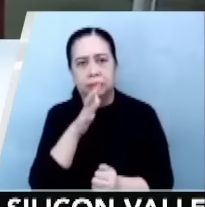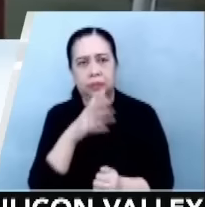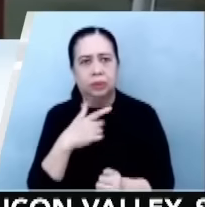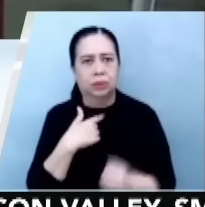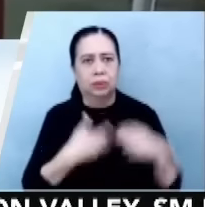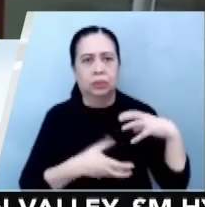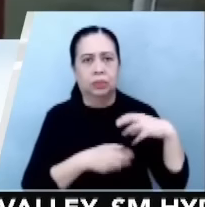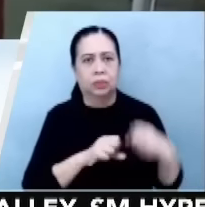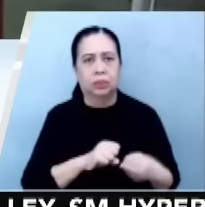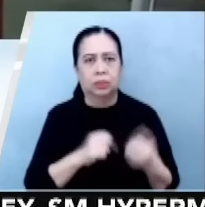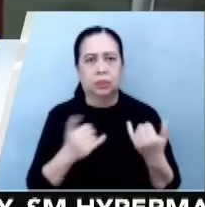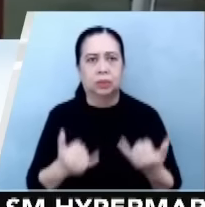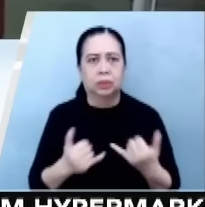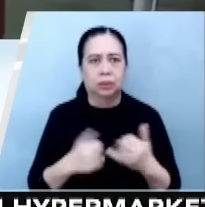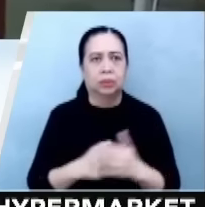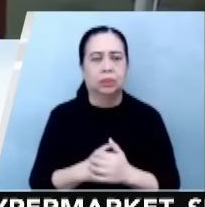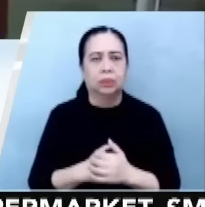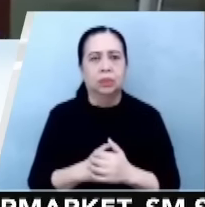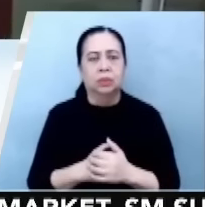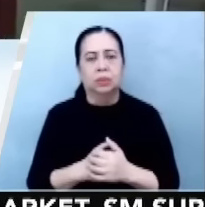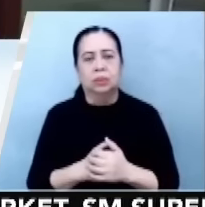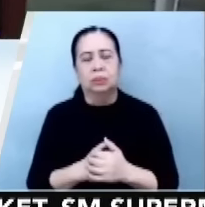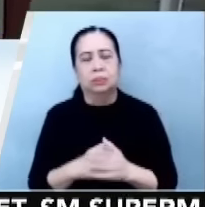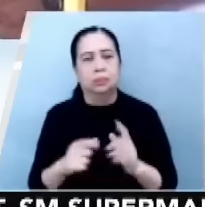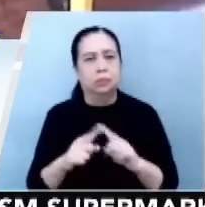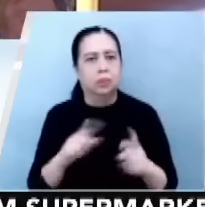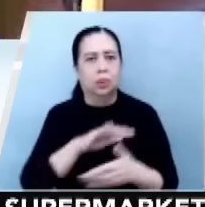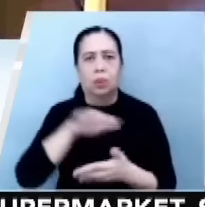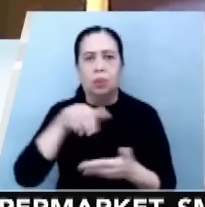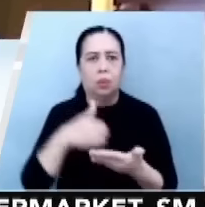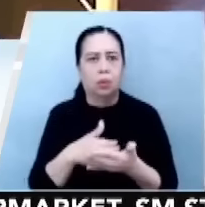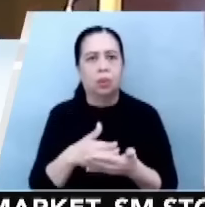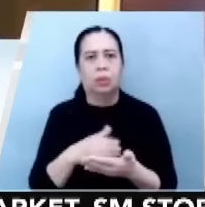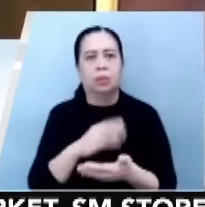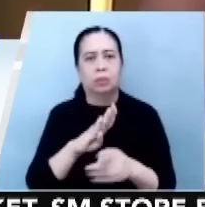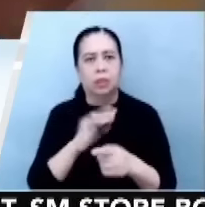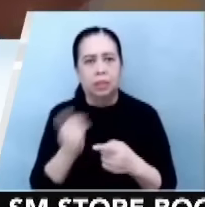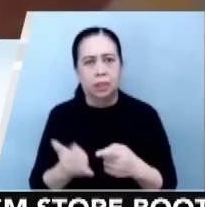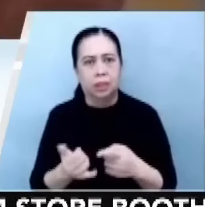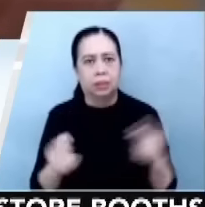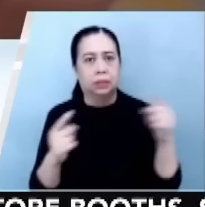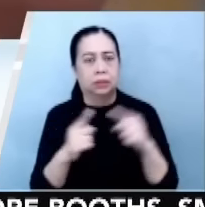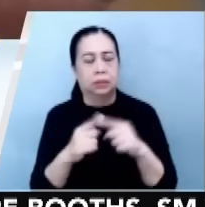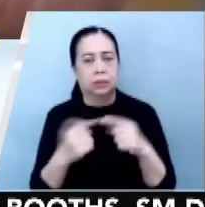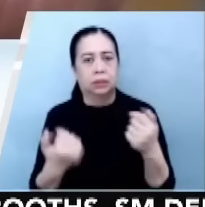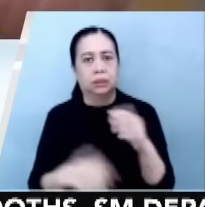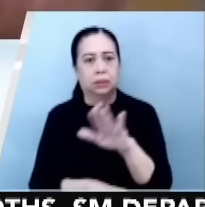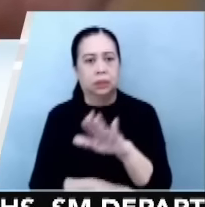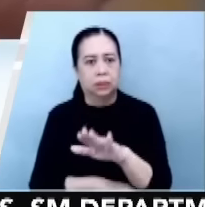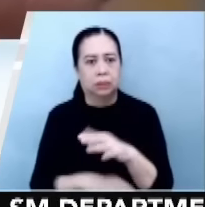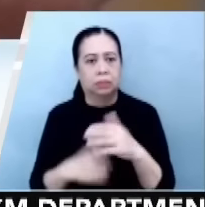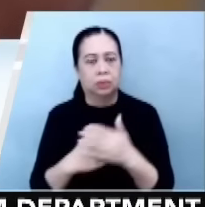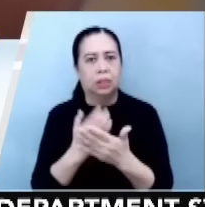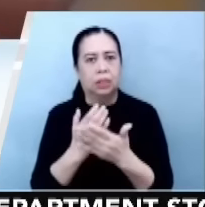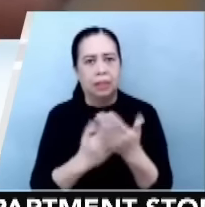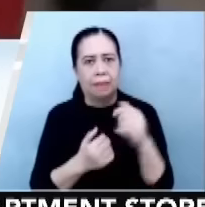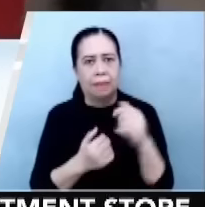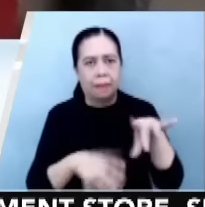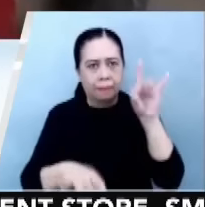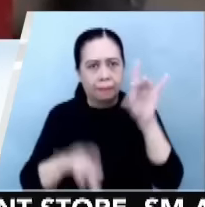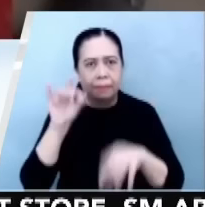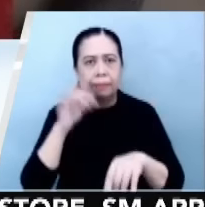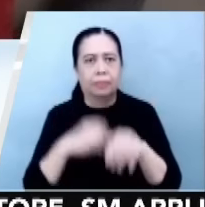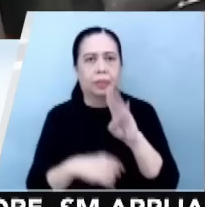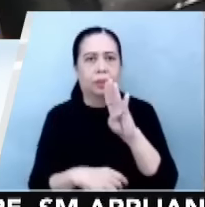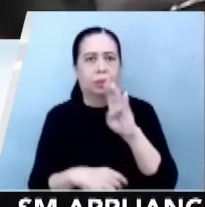ngayon, kundi buong barangay. Hanggang ngayong hapon ay may ilang basyo pa ng bala ng M16 rifle ang